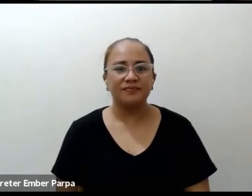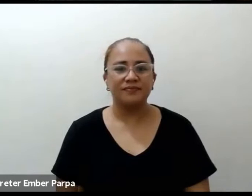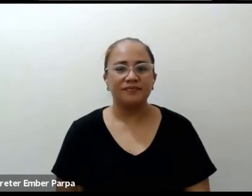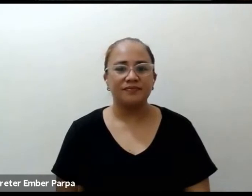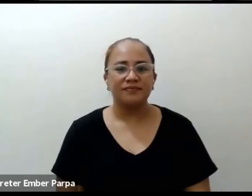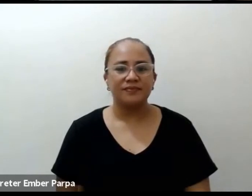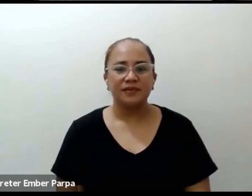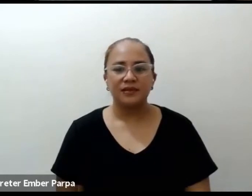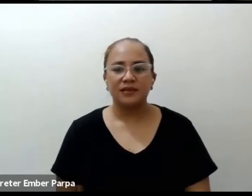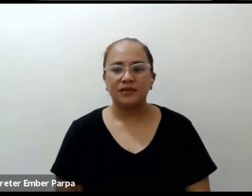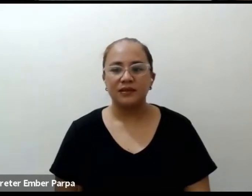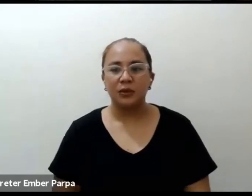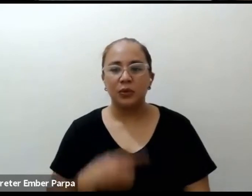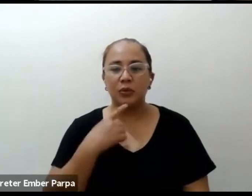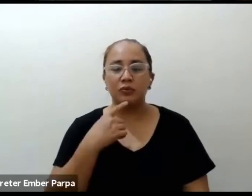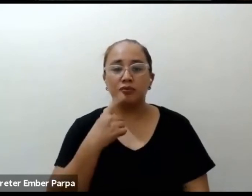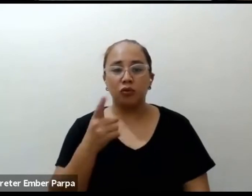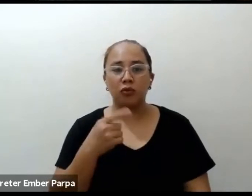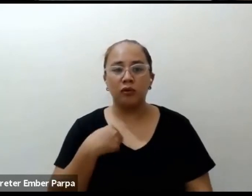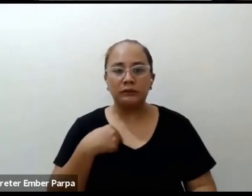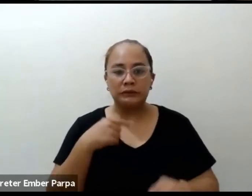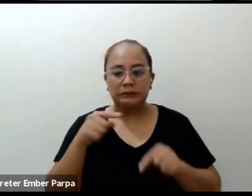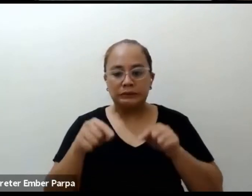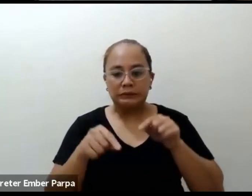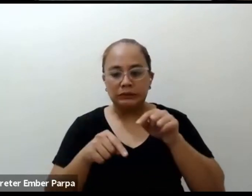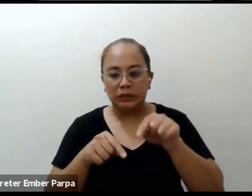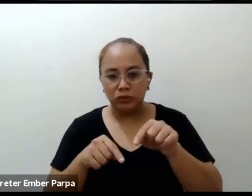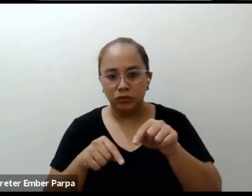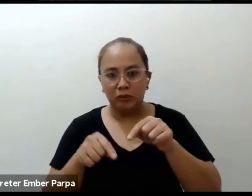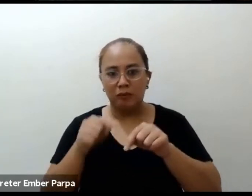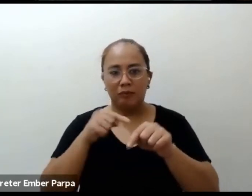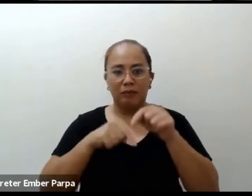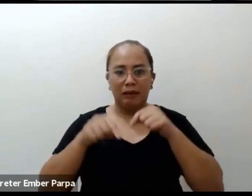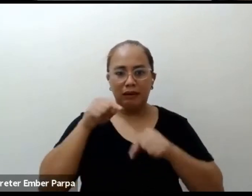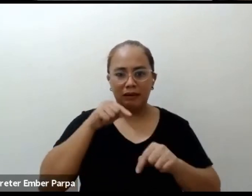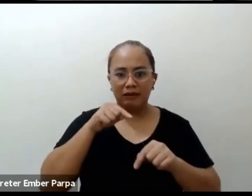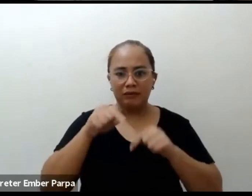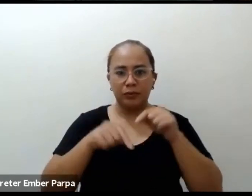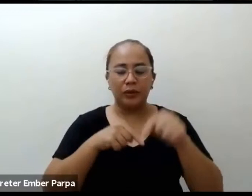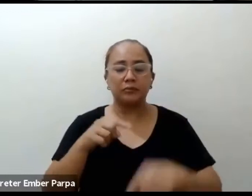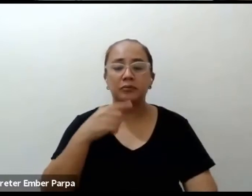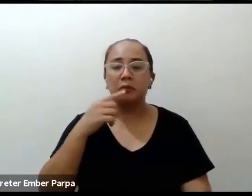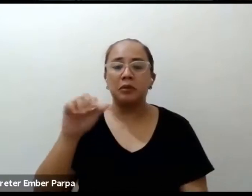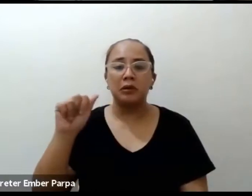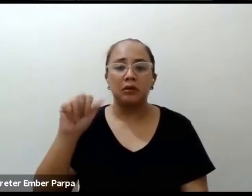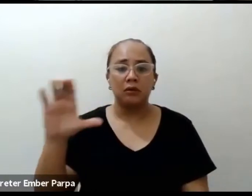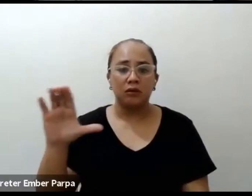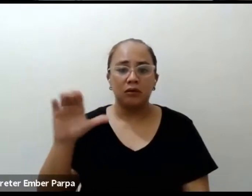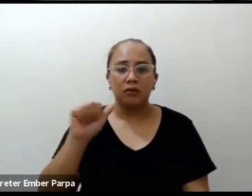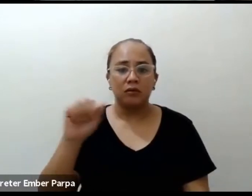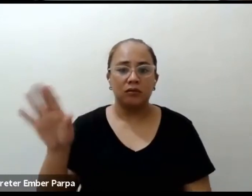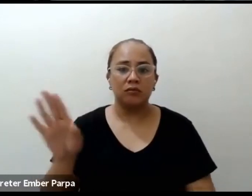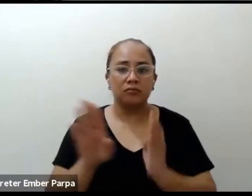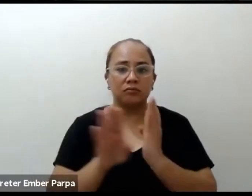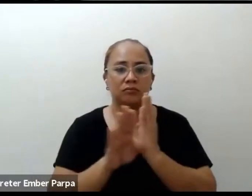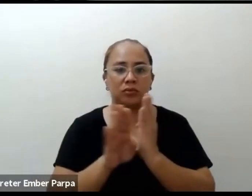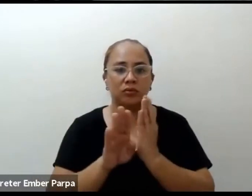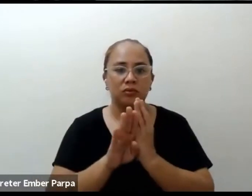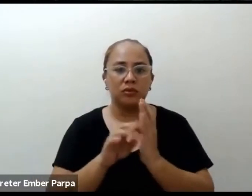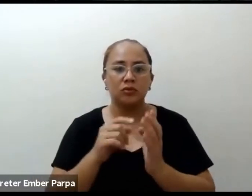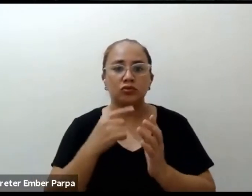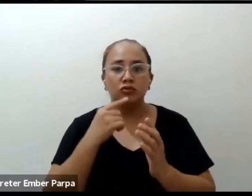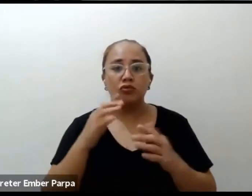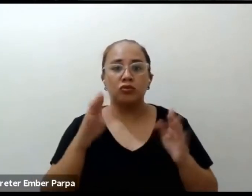ulong-sulong ata sila dyan eh. Pero in the end, ang sinasabi is in a air-conditioned bus, I think periodically dapat buksan yung mga